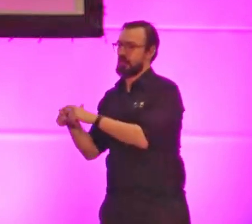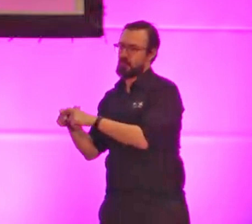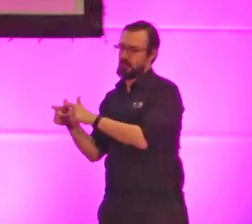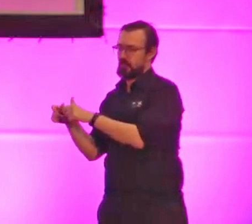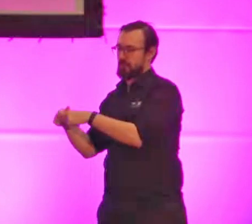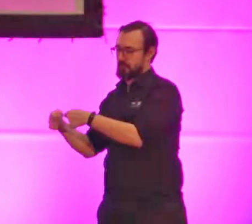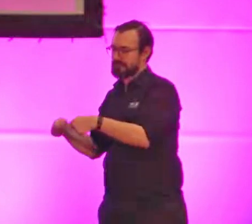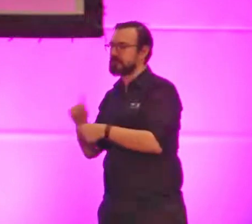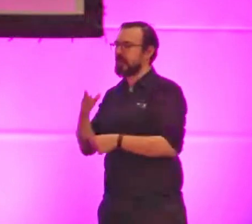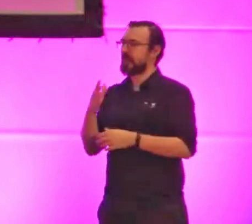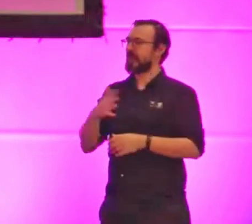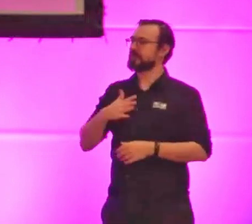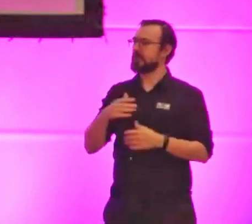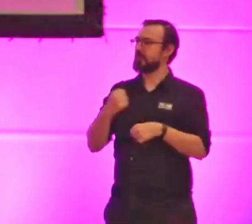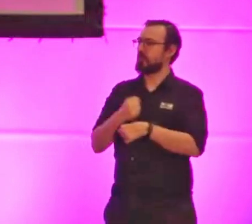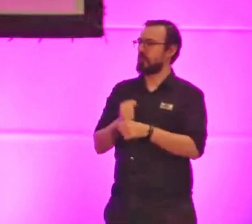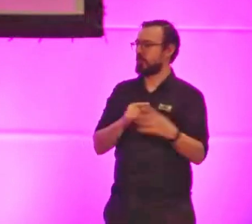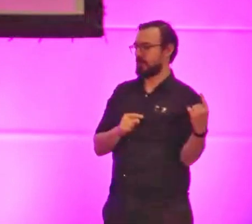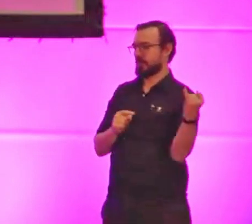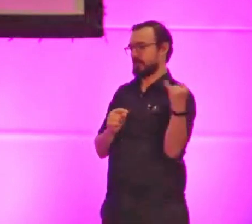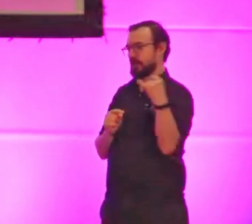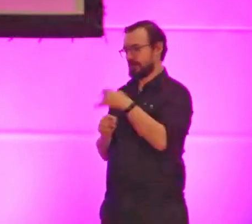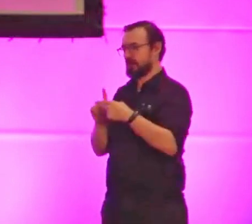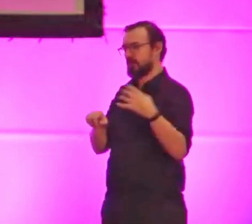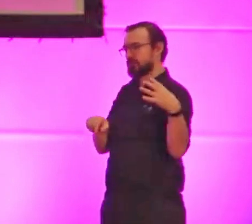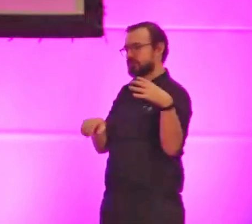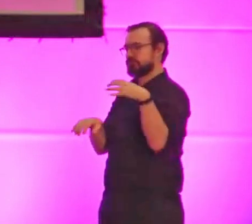94-95 kom ett kanadensiskt bolag in och började ta över